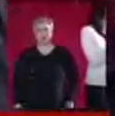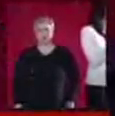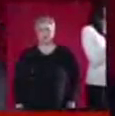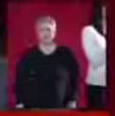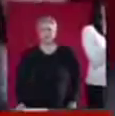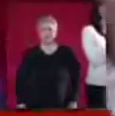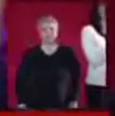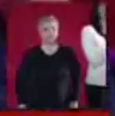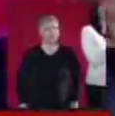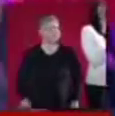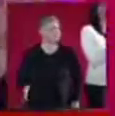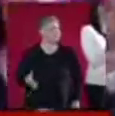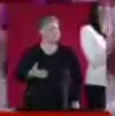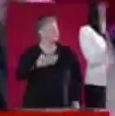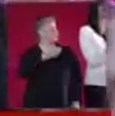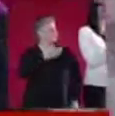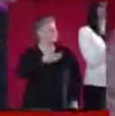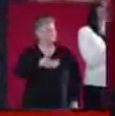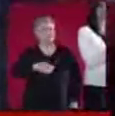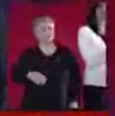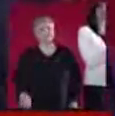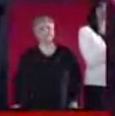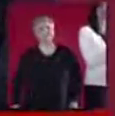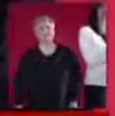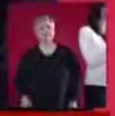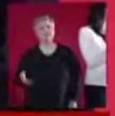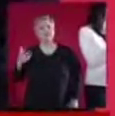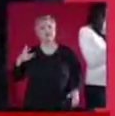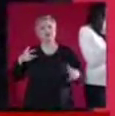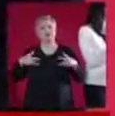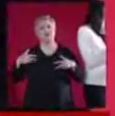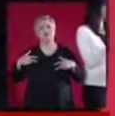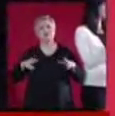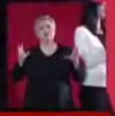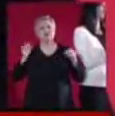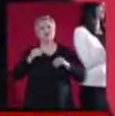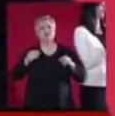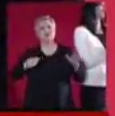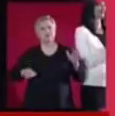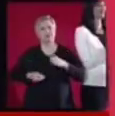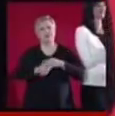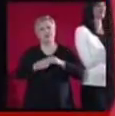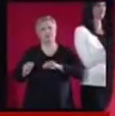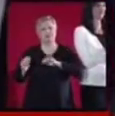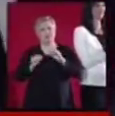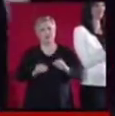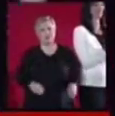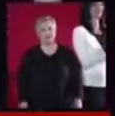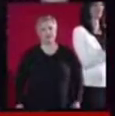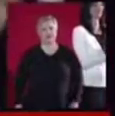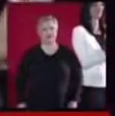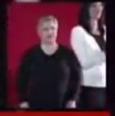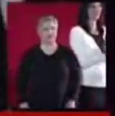συνάδελφοί του στα υπουργικά τα συμβούλια των υπουργών πρότειναν να πνίγουν ανθρώπους και να τους κυνηγάμε ο